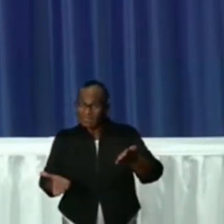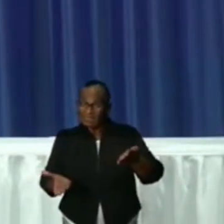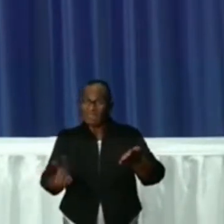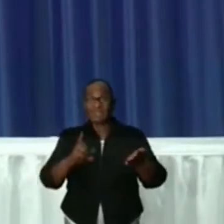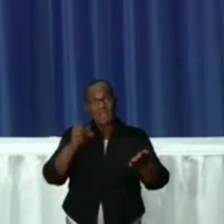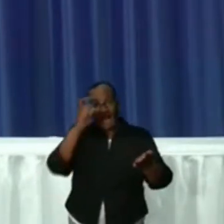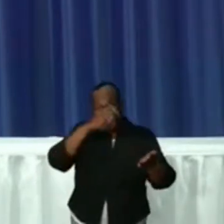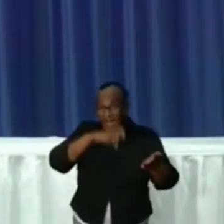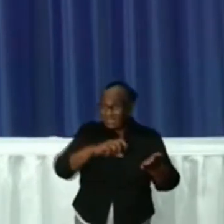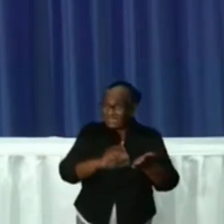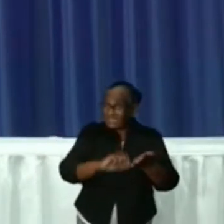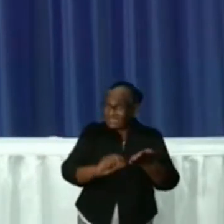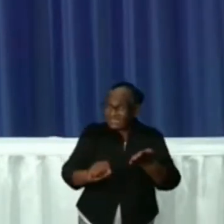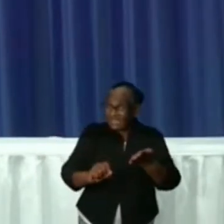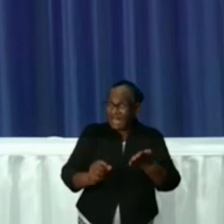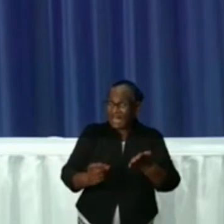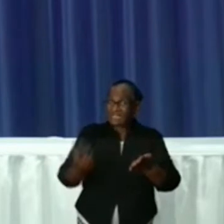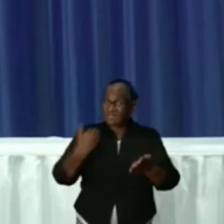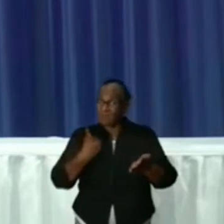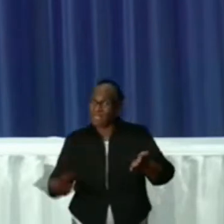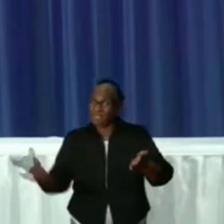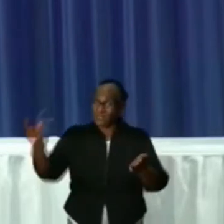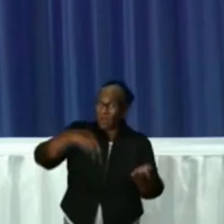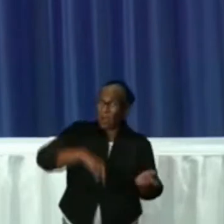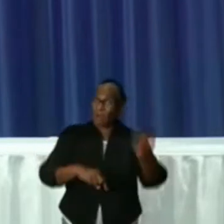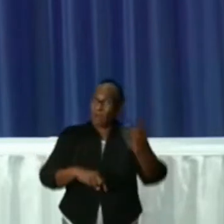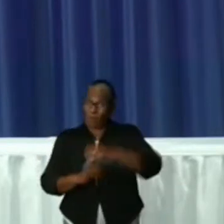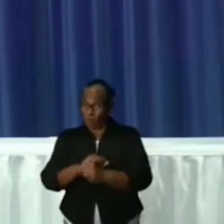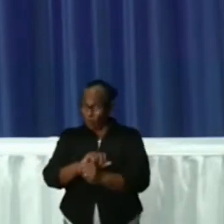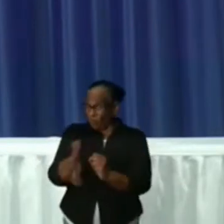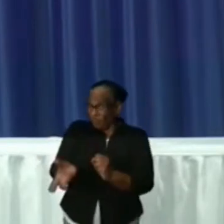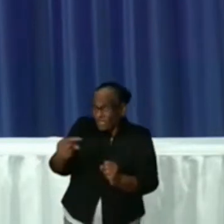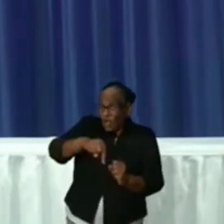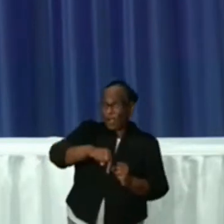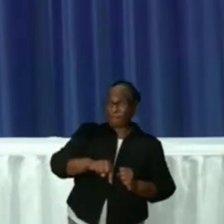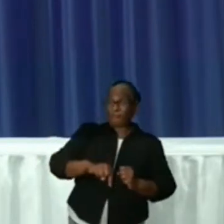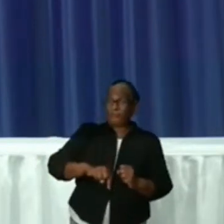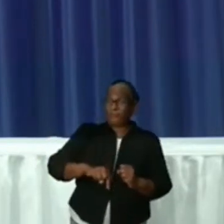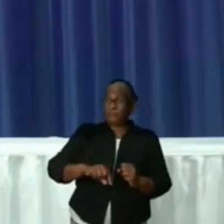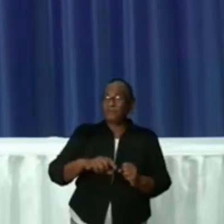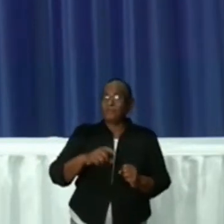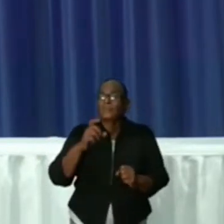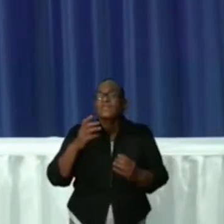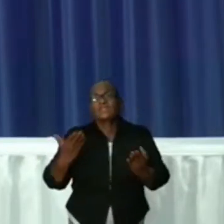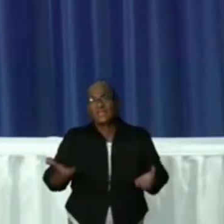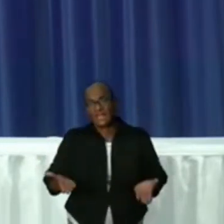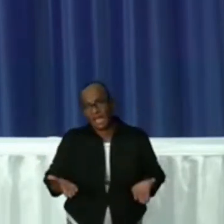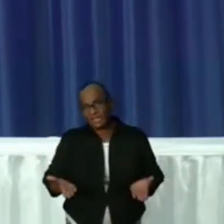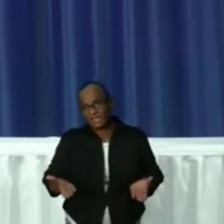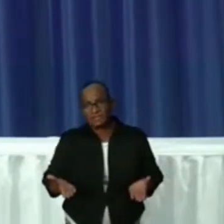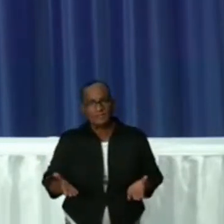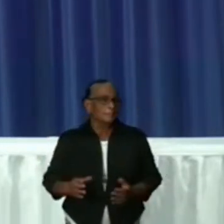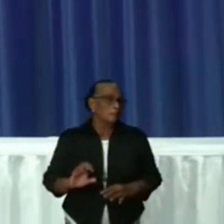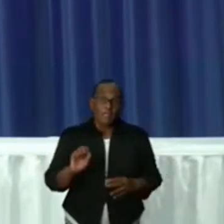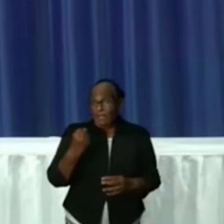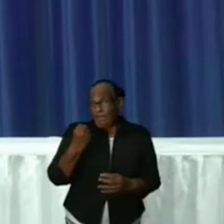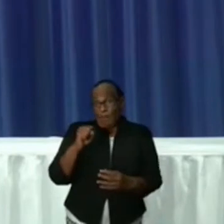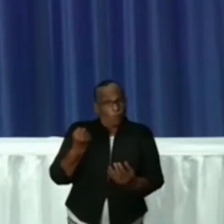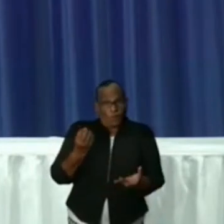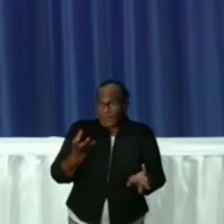moment, als er instromende COVID-gevallen komen, dan is het water naar zee